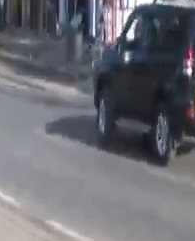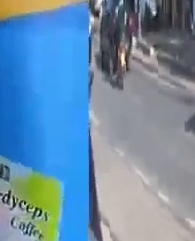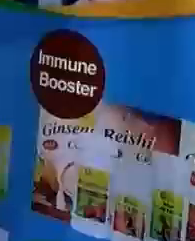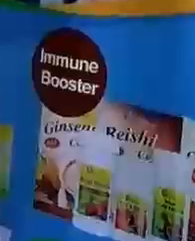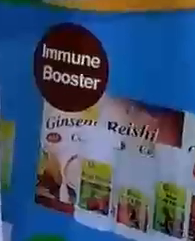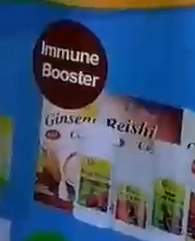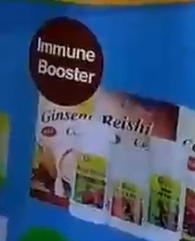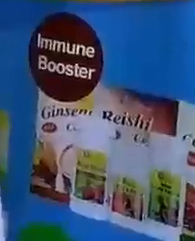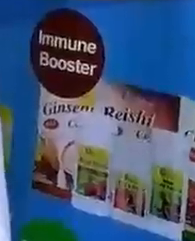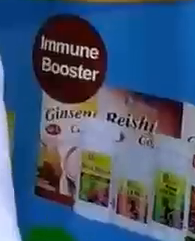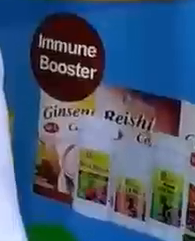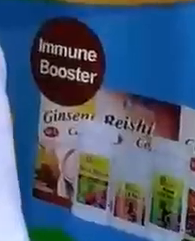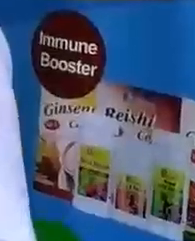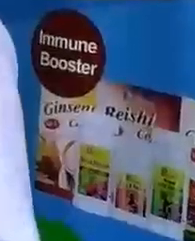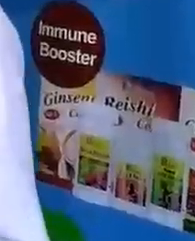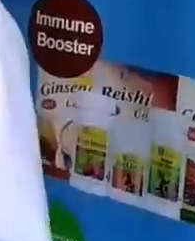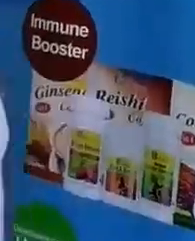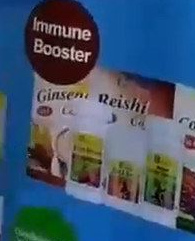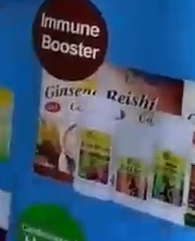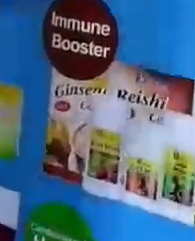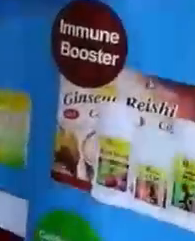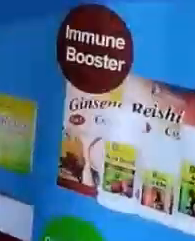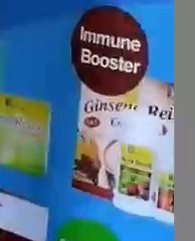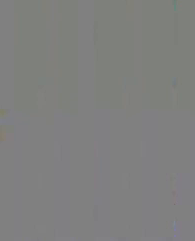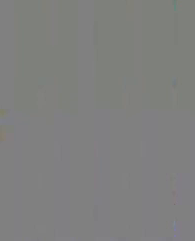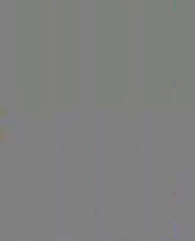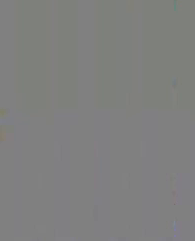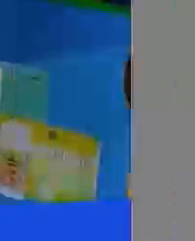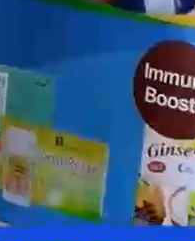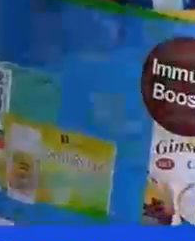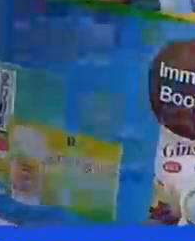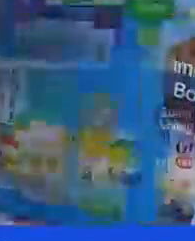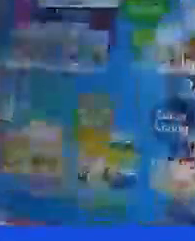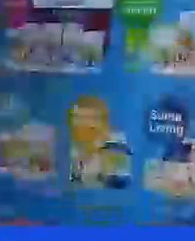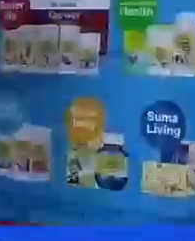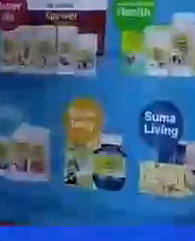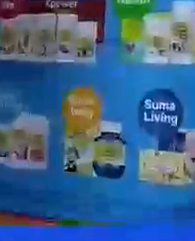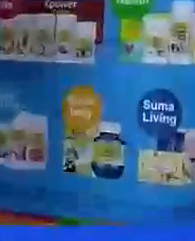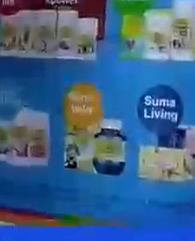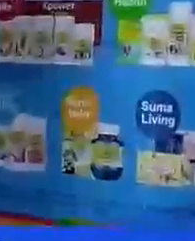House. Ku bindi bisobanuro wakwifashisha telefone ngendanwa